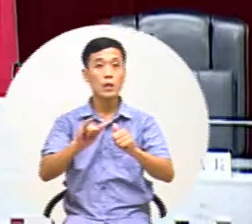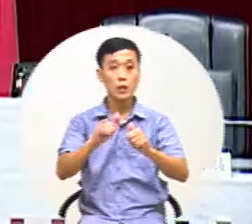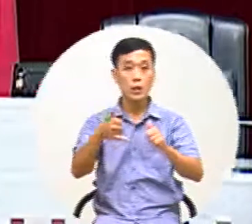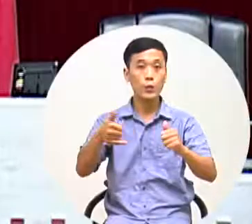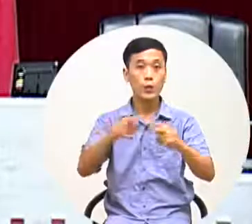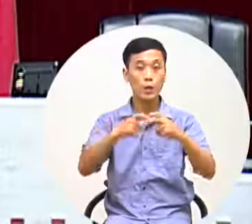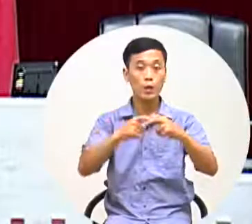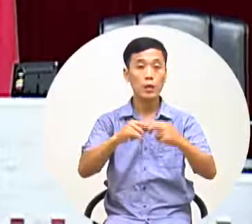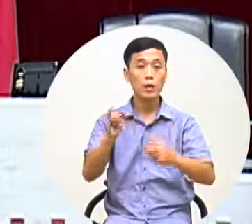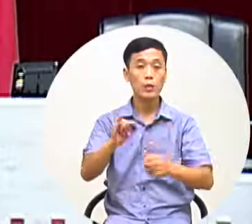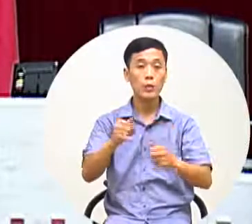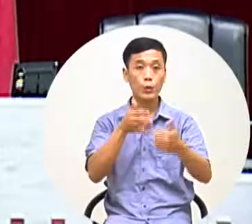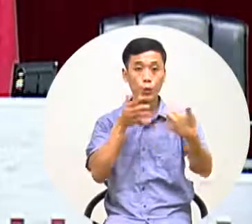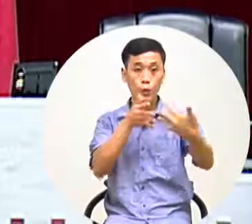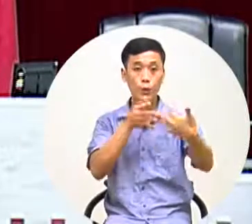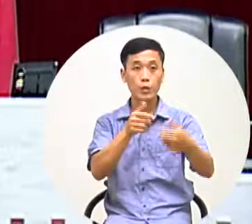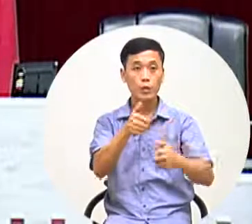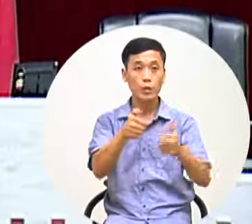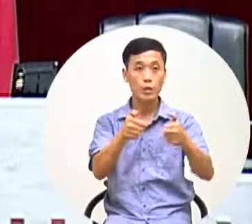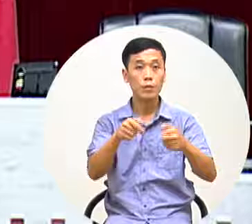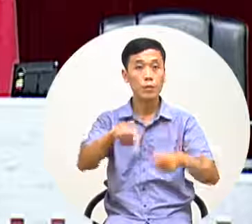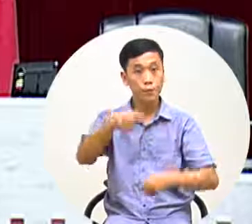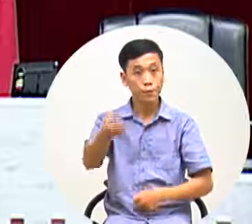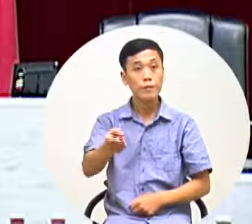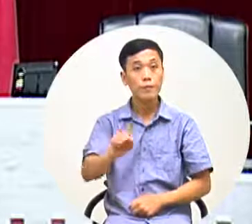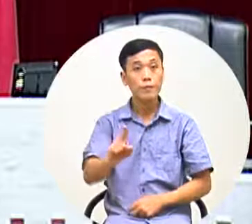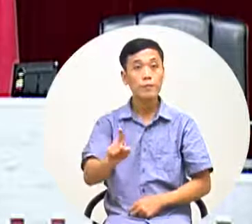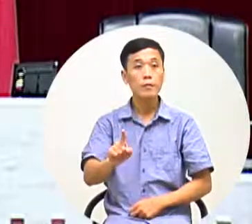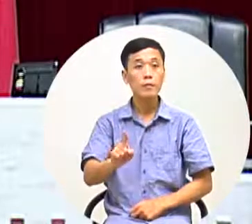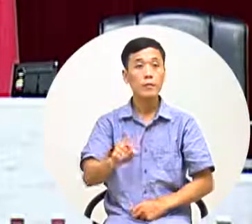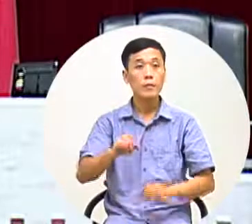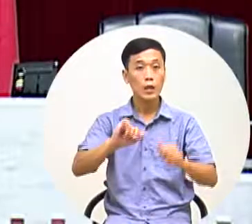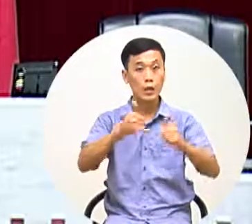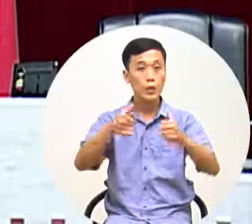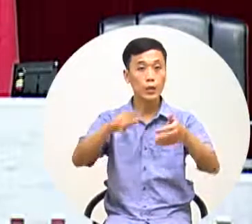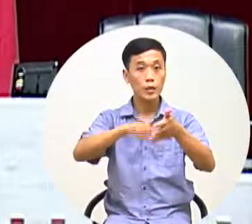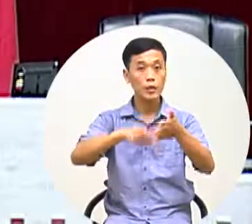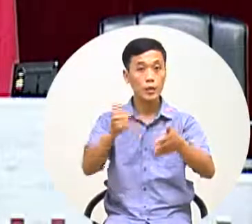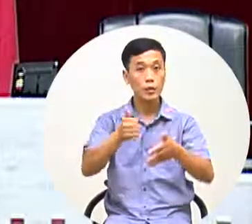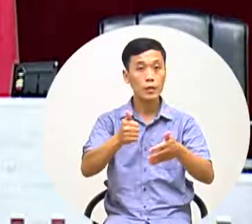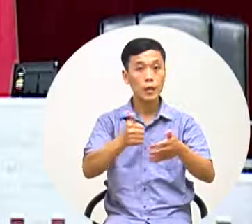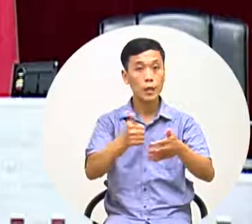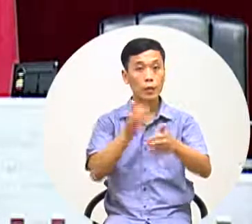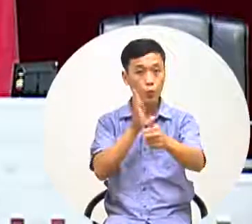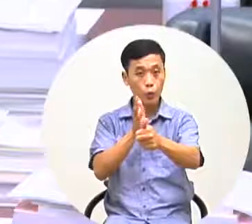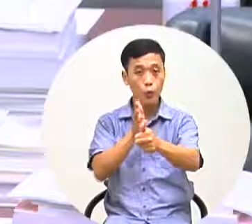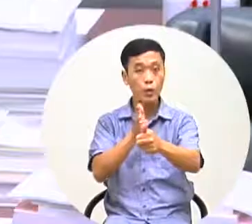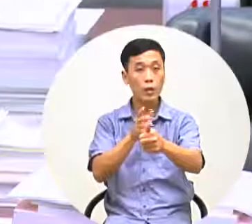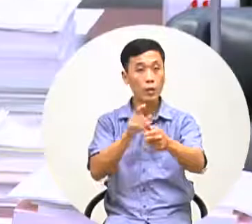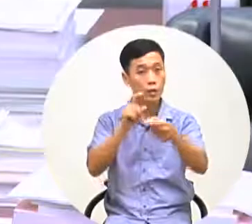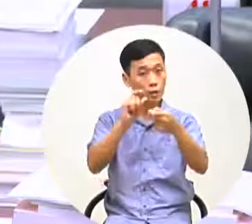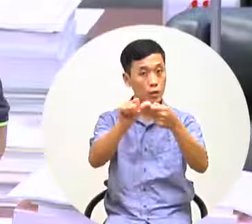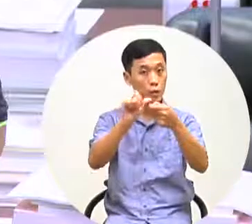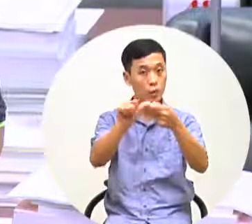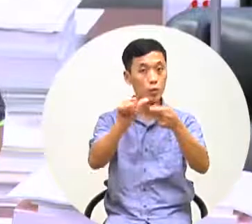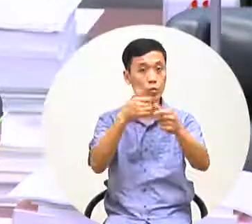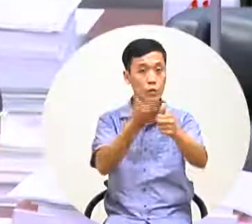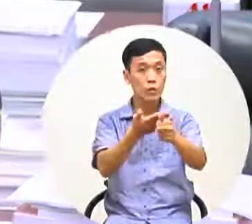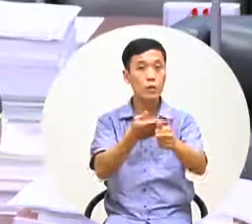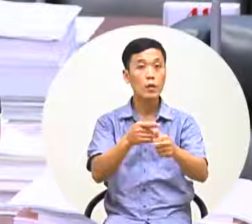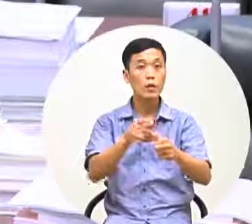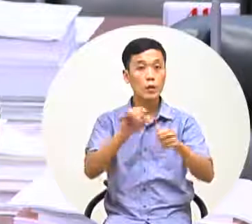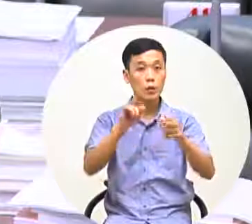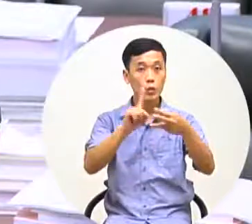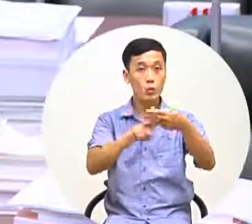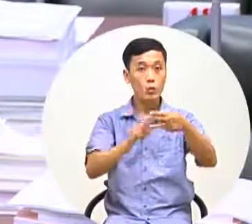哈。接下来我们请简欢中议员咨询，时间十五分钟。 好，谢谢主席。那公务部